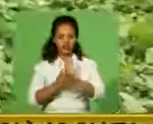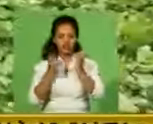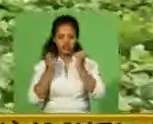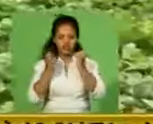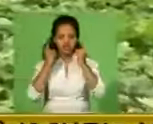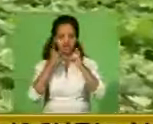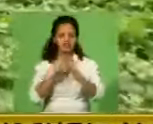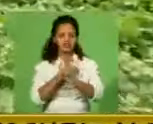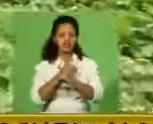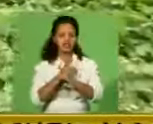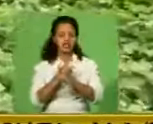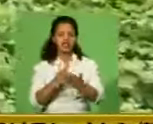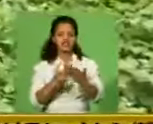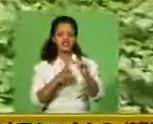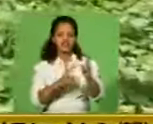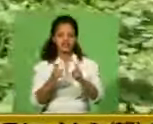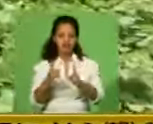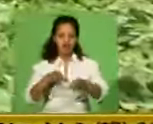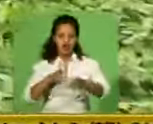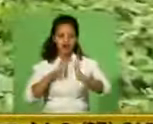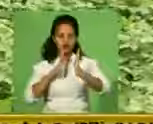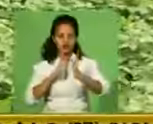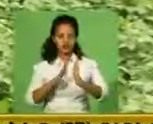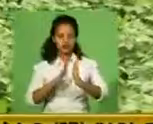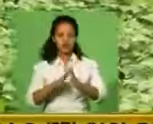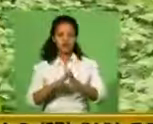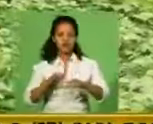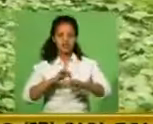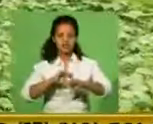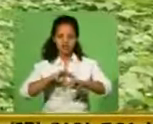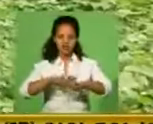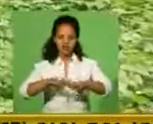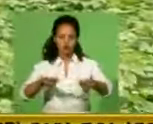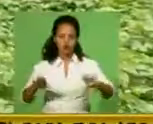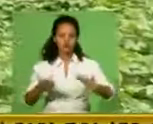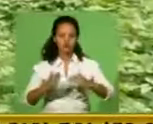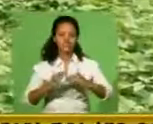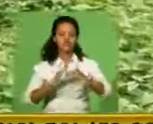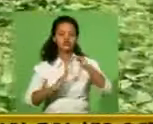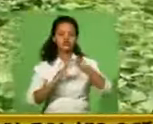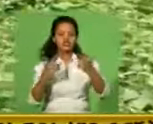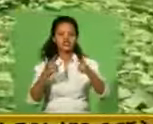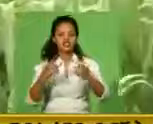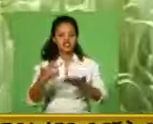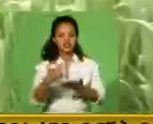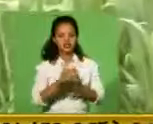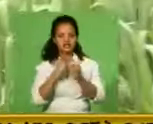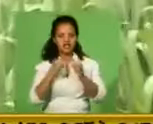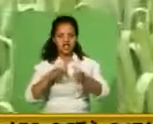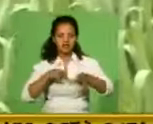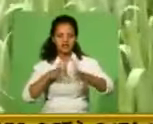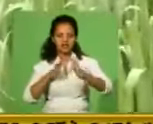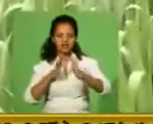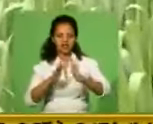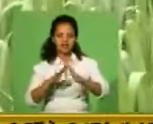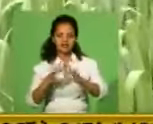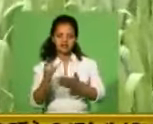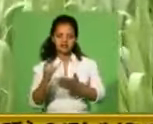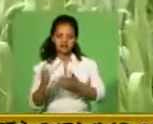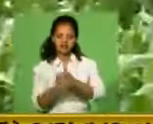ግንዛቤ ተፈጥሯል። ለዚህም ደግሞ አርሶ አደሩ በየማሳው በመሆኑ እንደ ምቹ እድል ሊወሰድ ይችላል። በግብርና ሰብሎችም